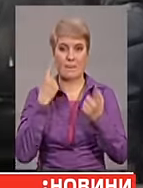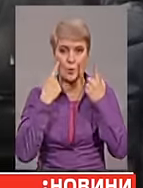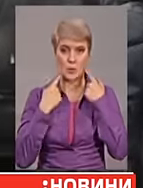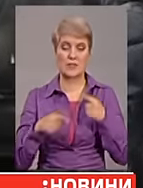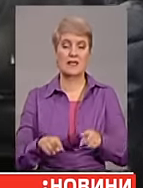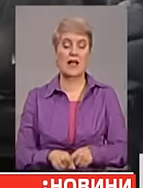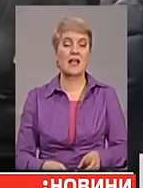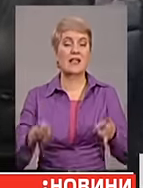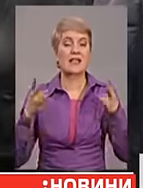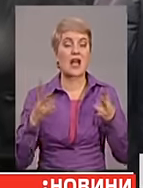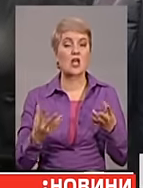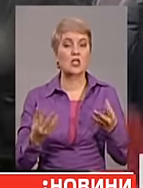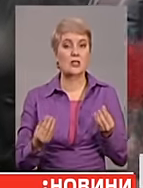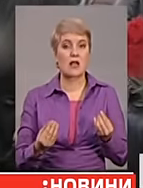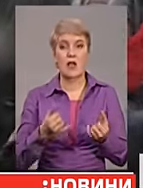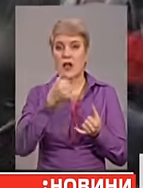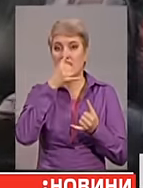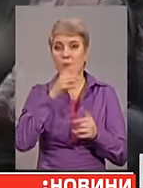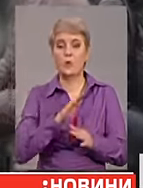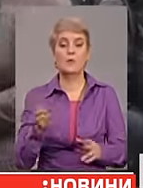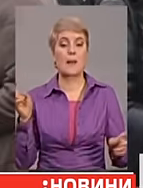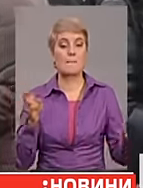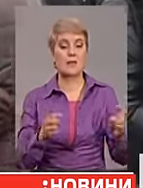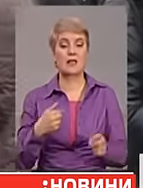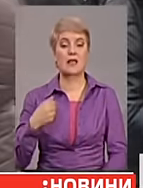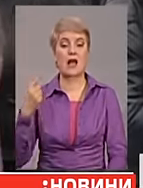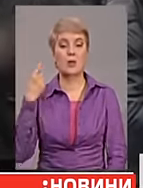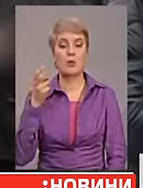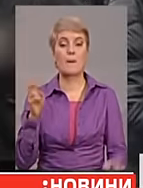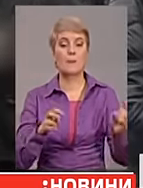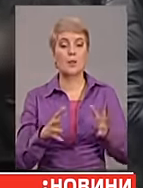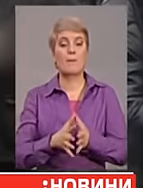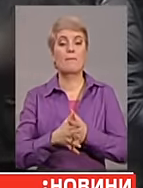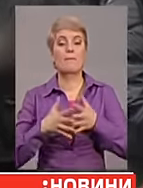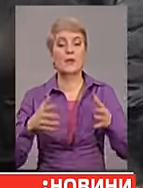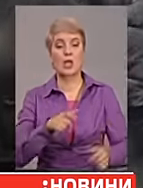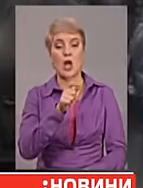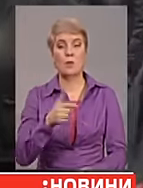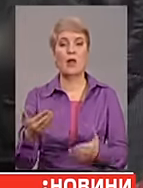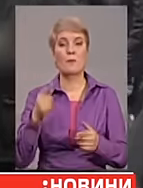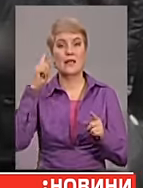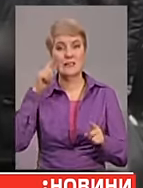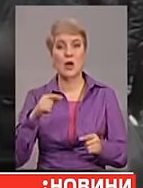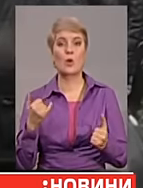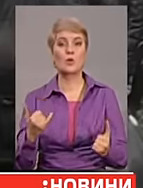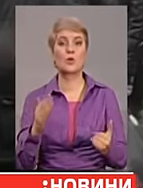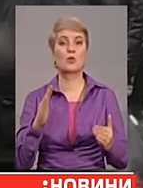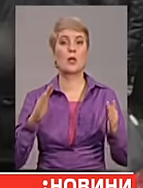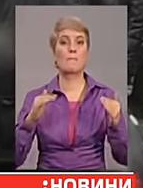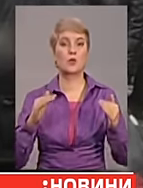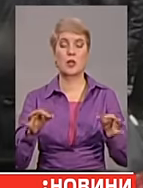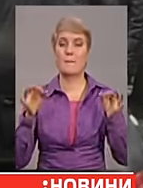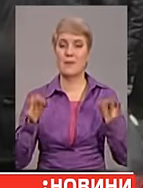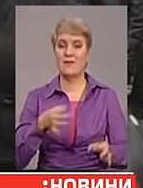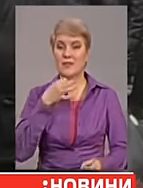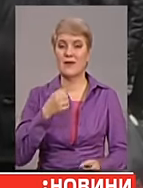Такий трагічний день, просто не можна не пройти. Я думаю, прийшло б набагато більше людей, якби знали, що сьогодні буде прощання. Правильно сказав